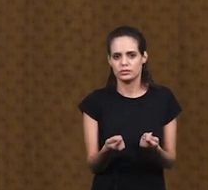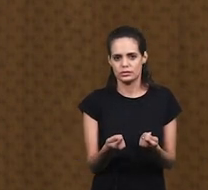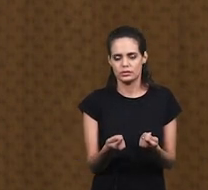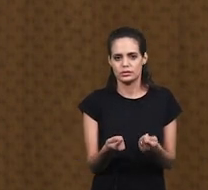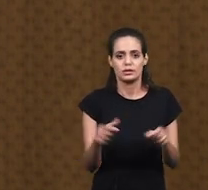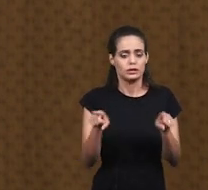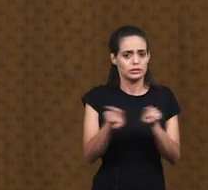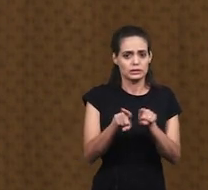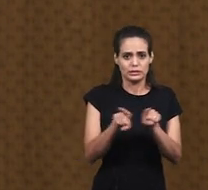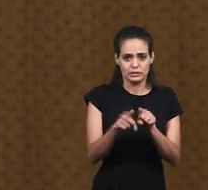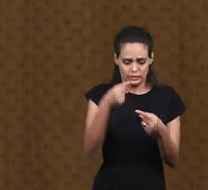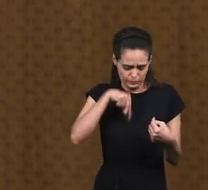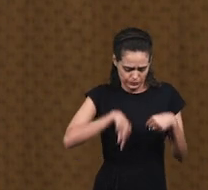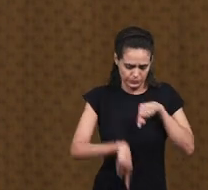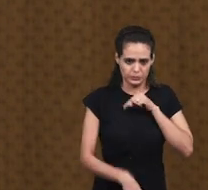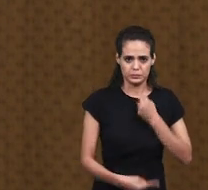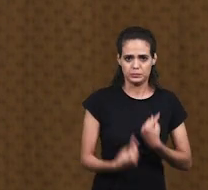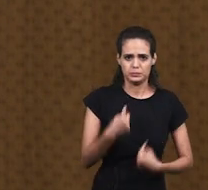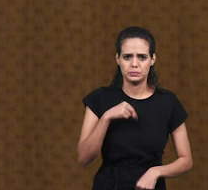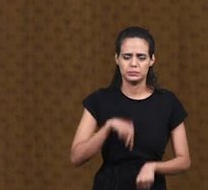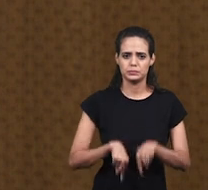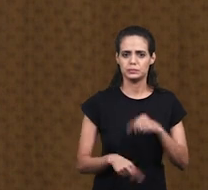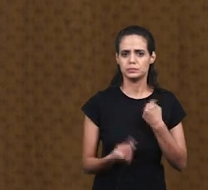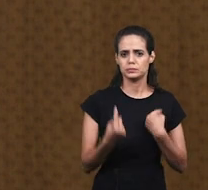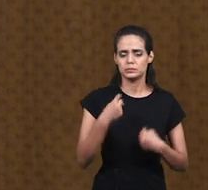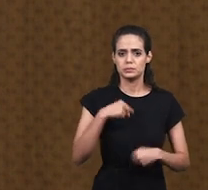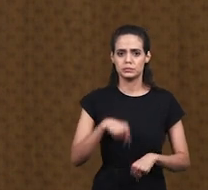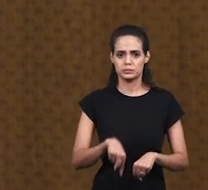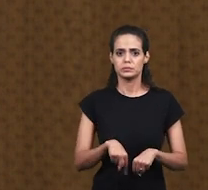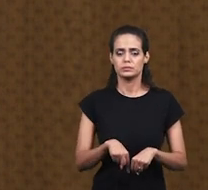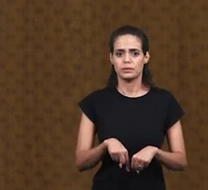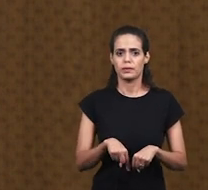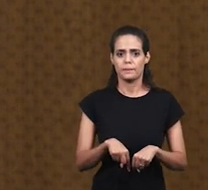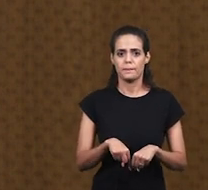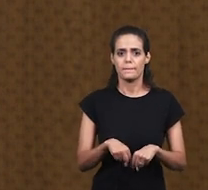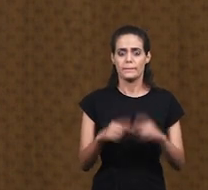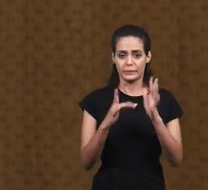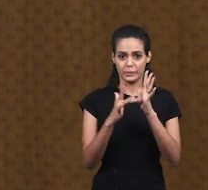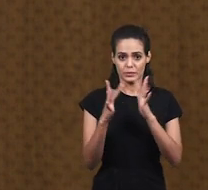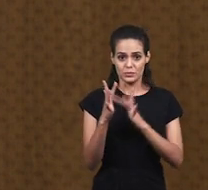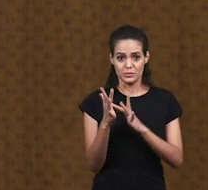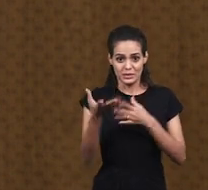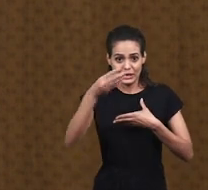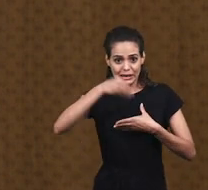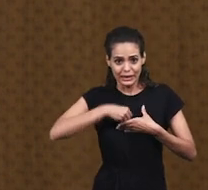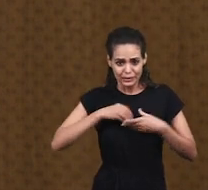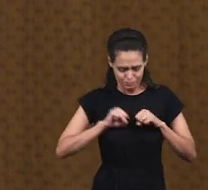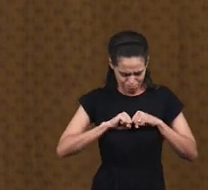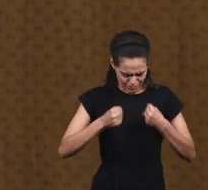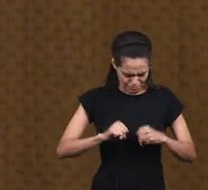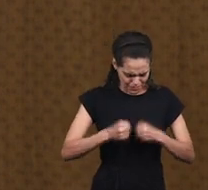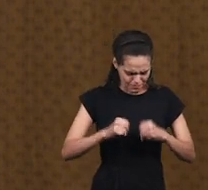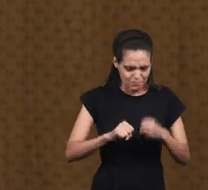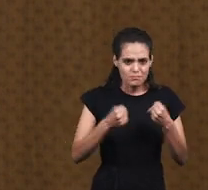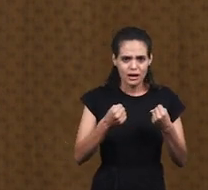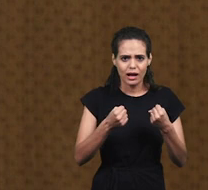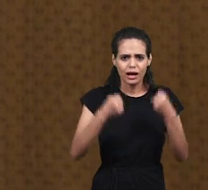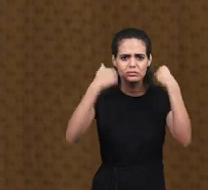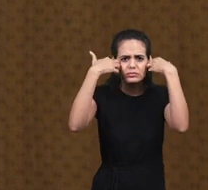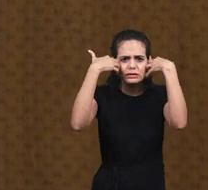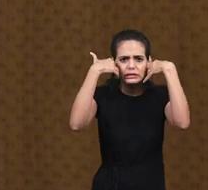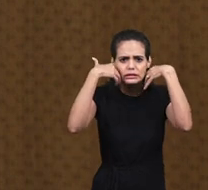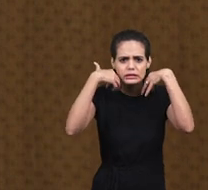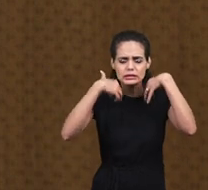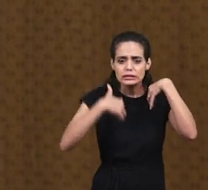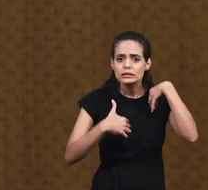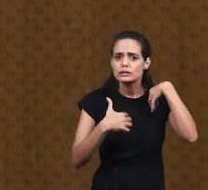hormonales, il a fait comme s'il avait la rupture de ses capillarités. Il a sué le